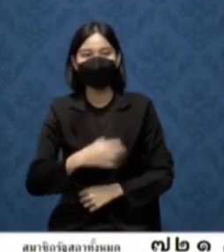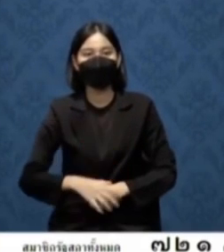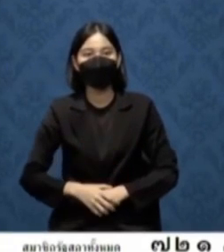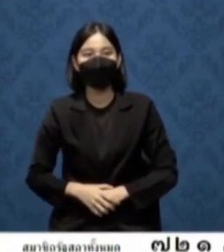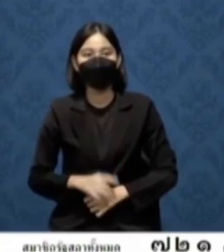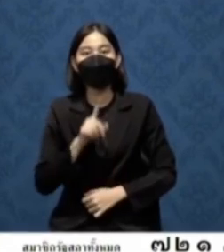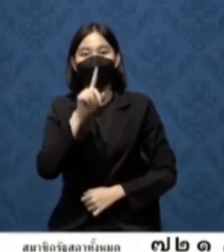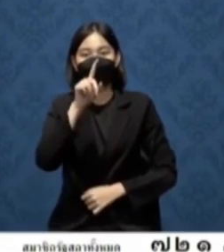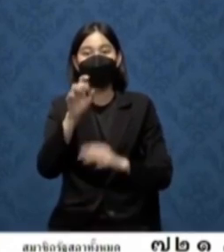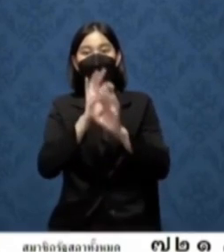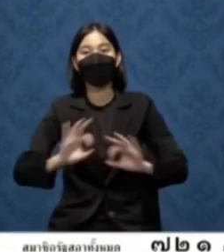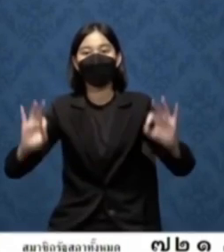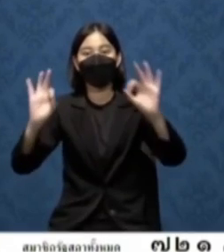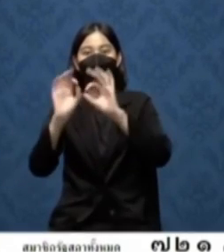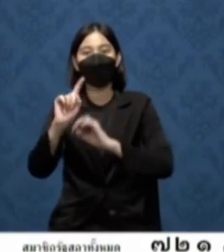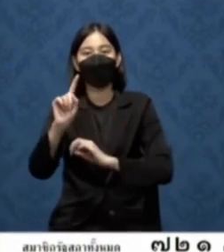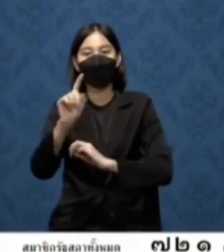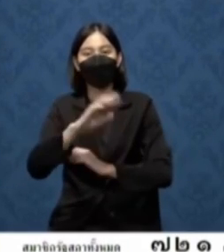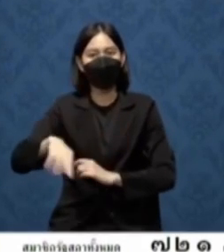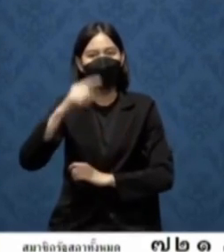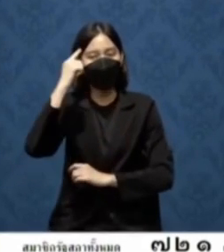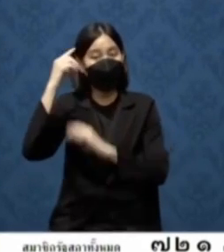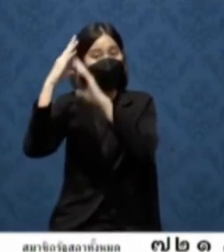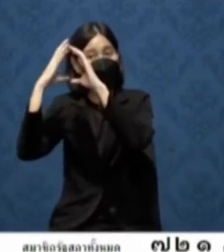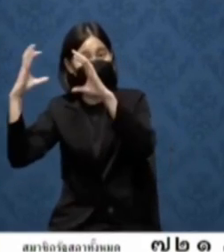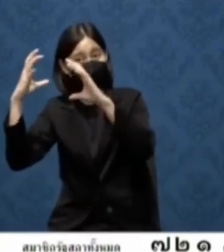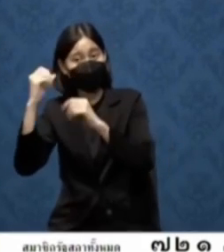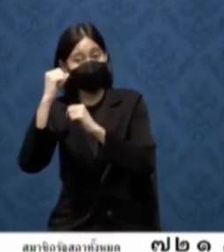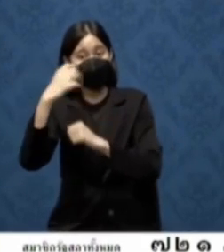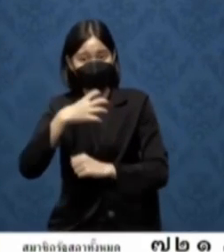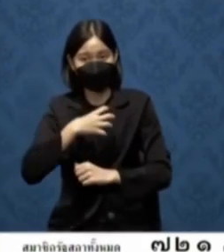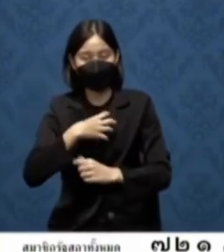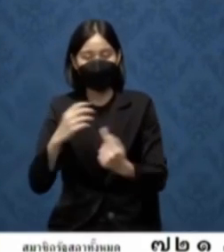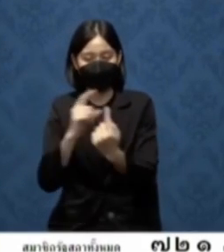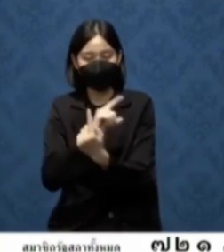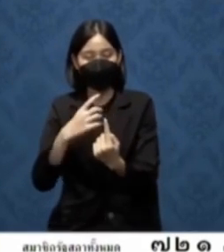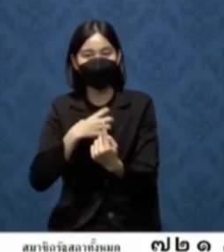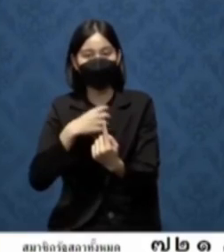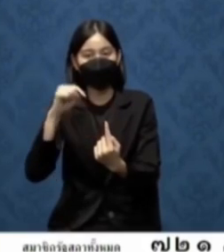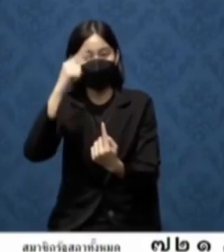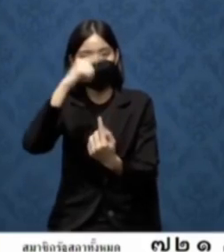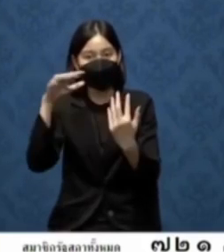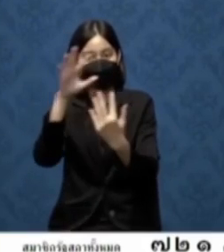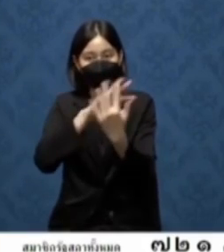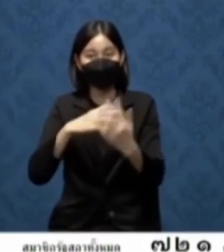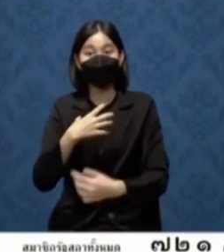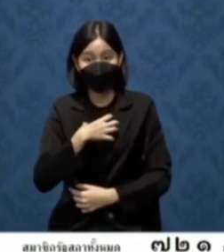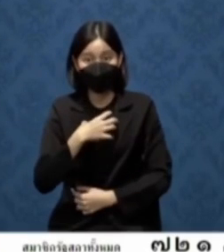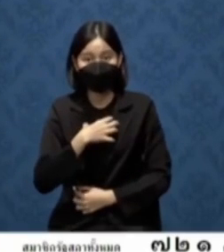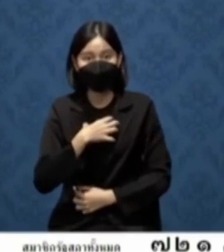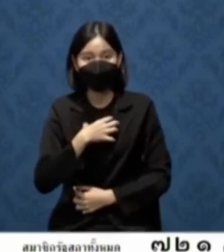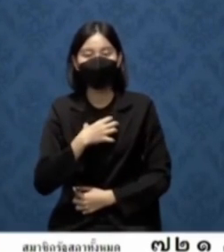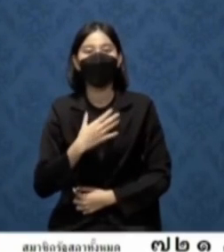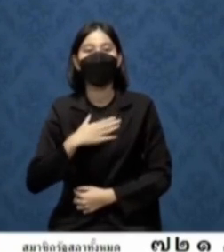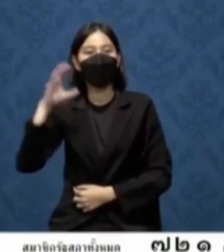คำถามที่สำคัญกว่านั้นคือเรากล้าฝันเรากล้าทะเยอทะยานที่จะสร้างสังคมแบบนี้ในประเทศไทยหรือไม่ผ